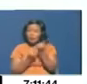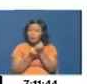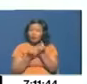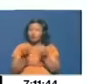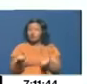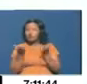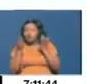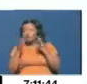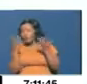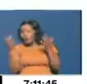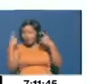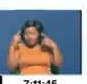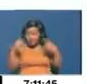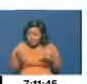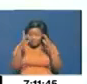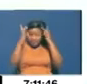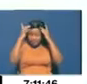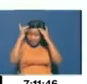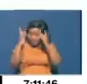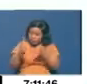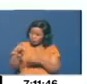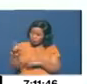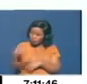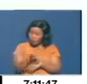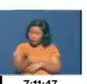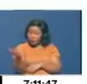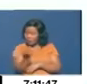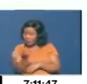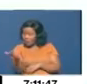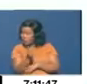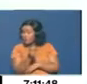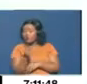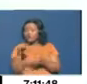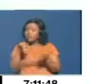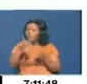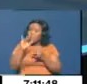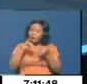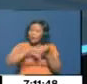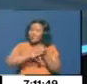ndoa yenu. Uamuzi utakuwa juu yenu, mnataka nini katika ndoa ile.